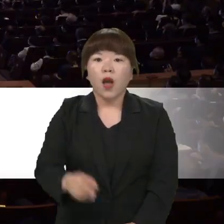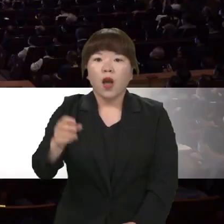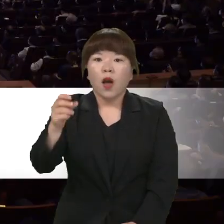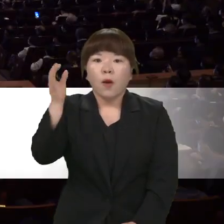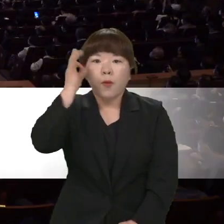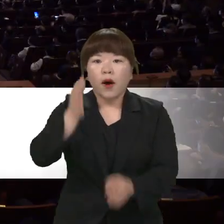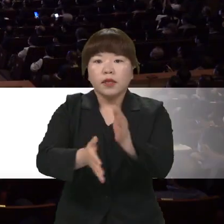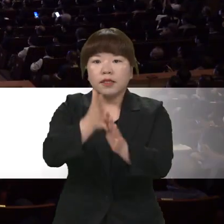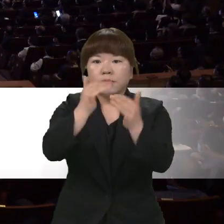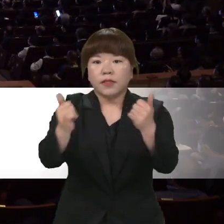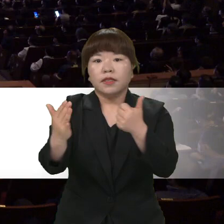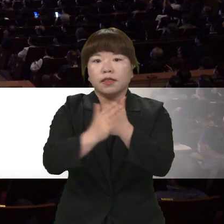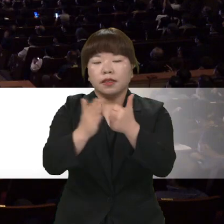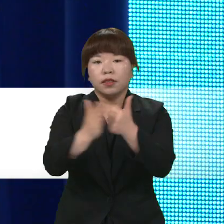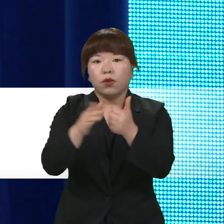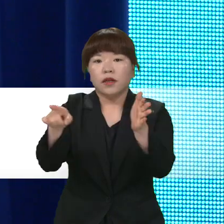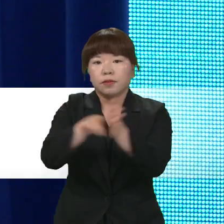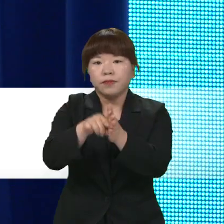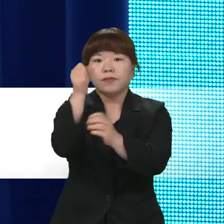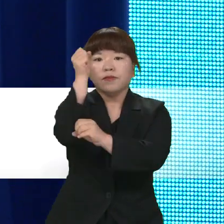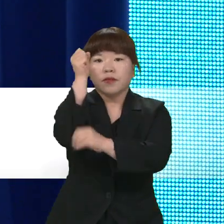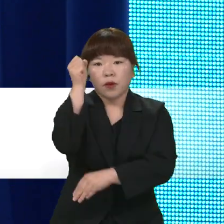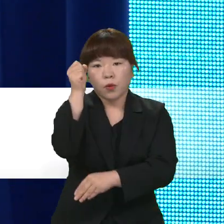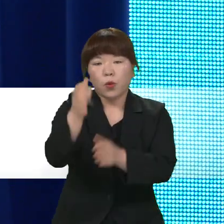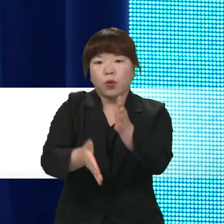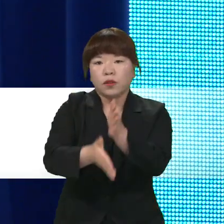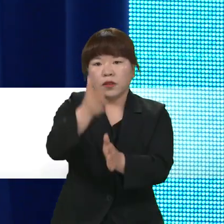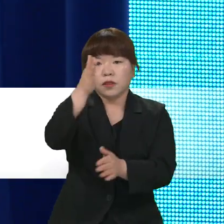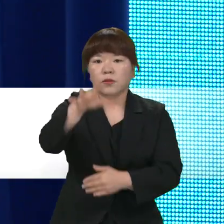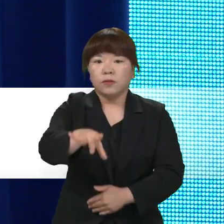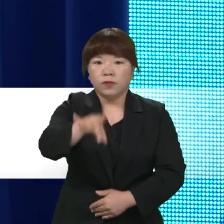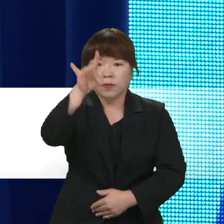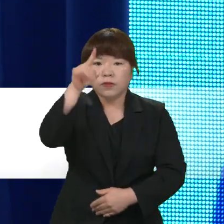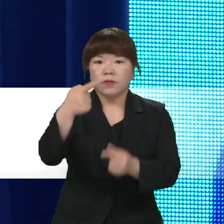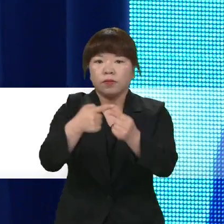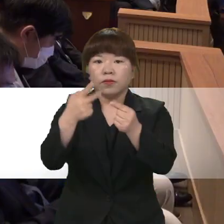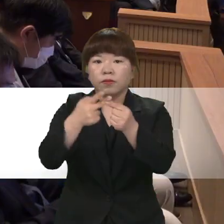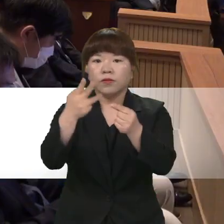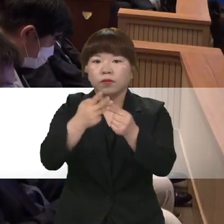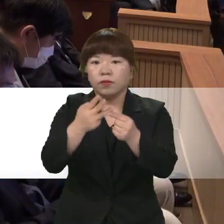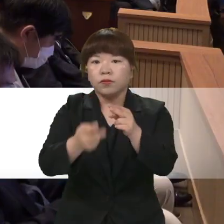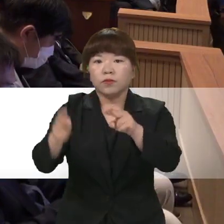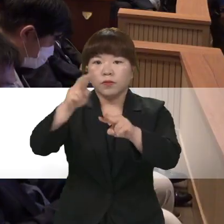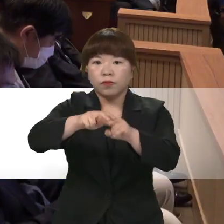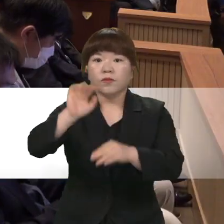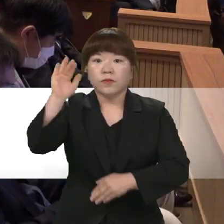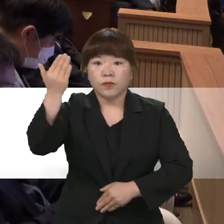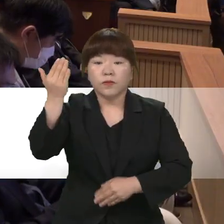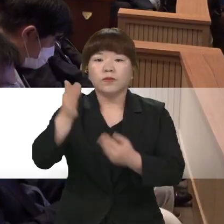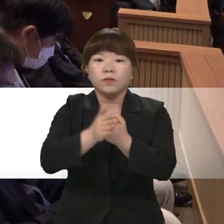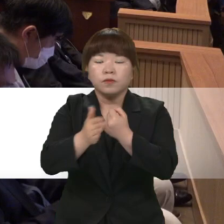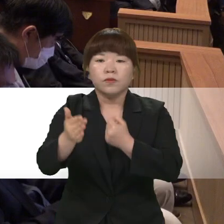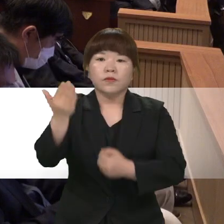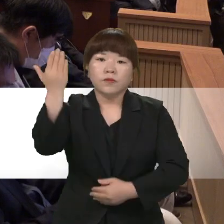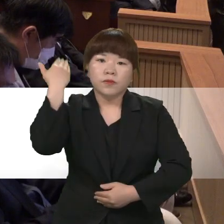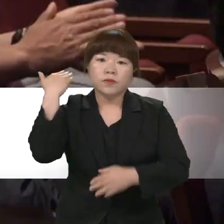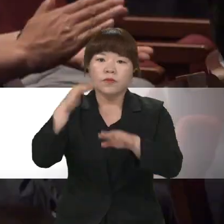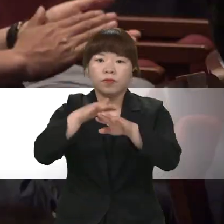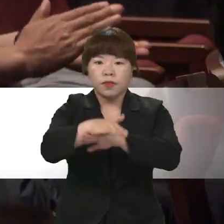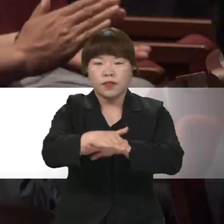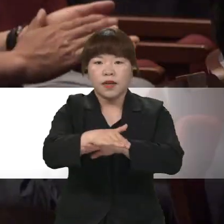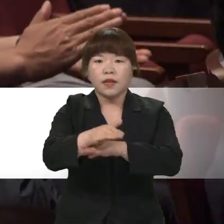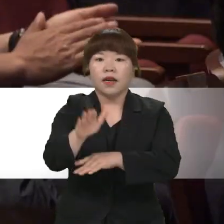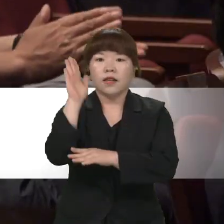이강덕 시장은 포항 시민들의 지지와 신뢰를 바탕으로 시 승격 최초 3선 시장으로 취임하게 된 만큼 기존의